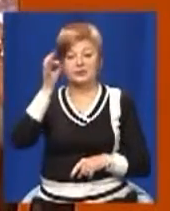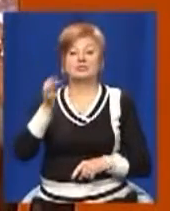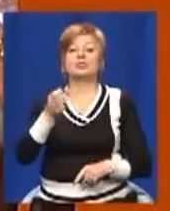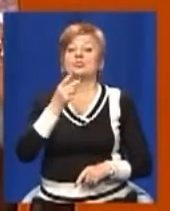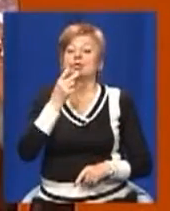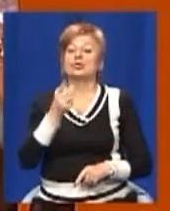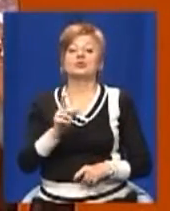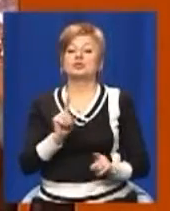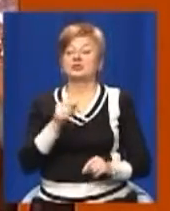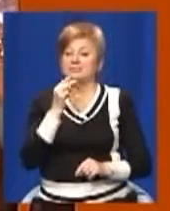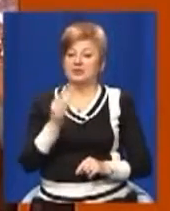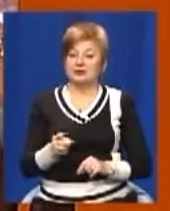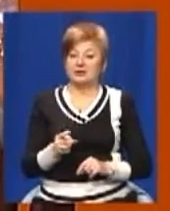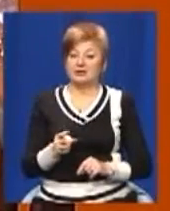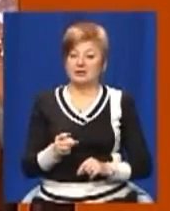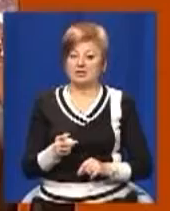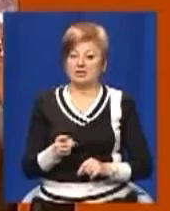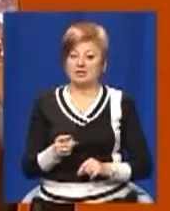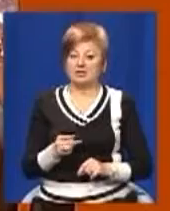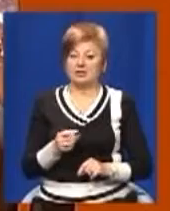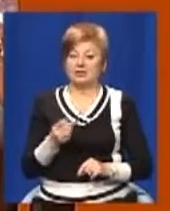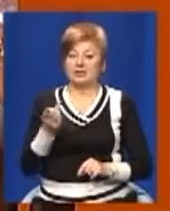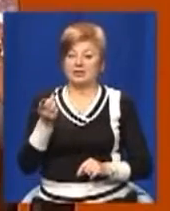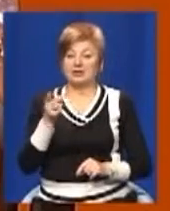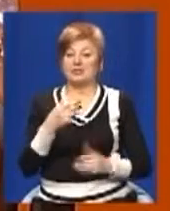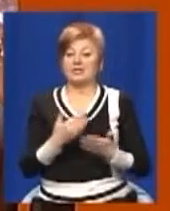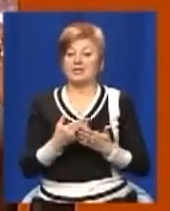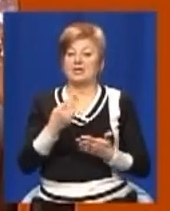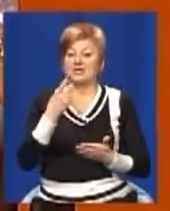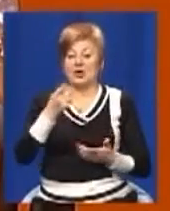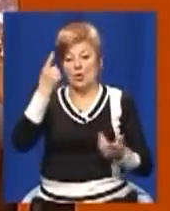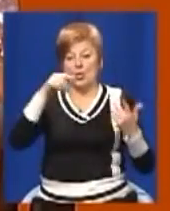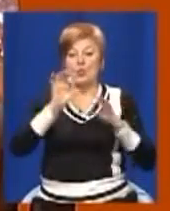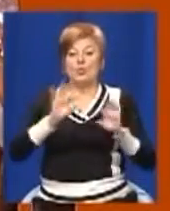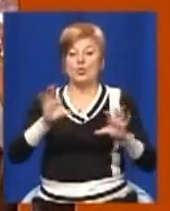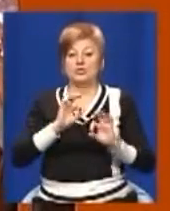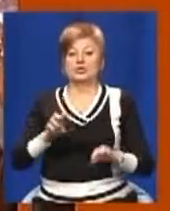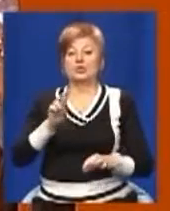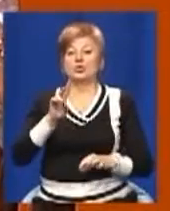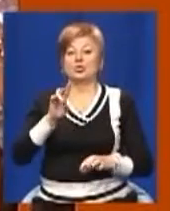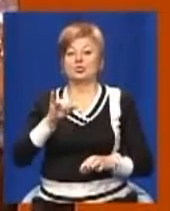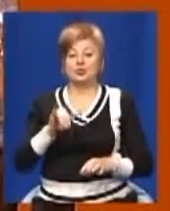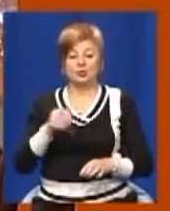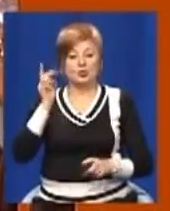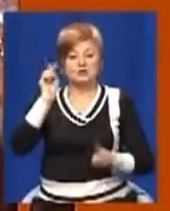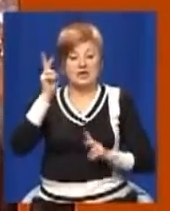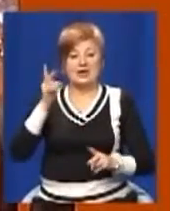бачила. Говори, що ти бачила? Ну, бачила Вовка з мультика, ну